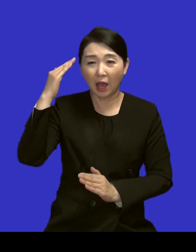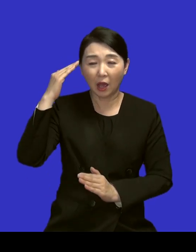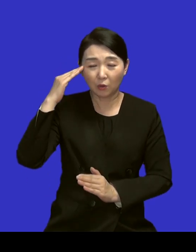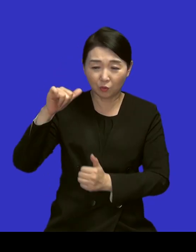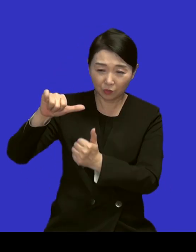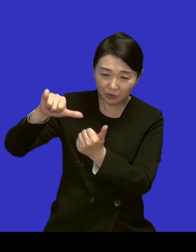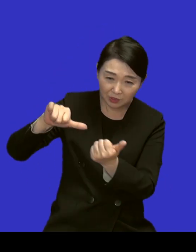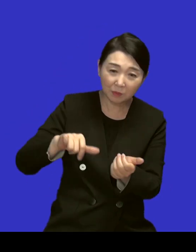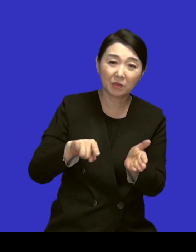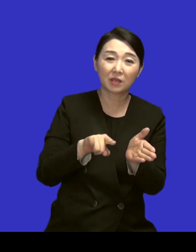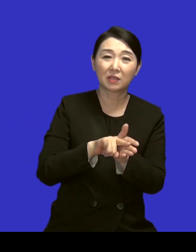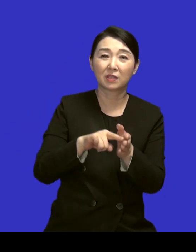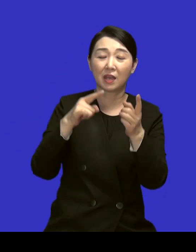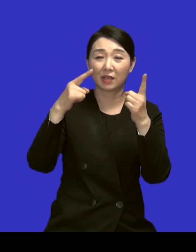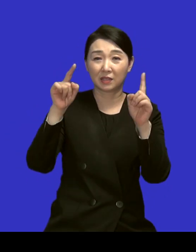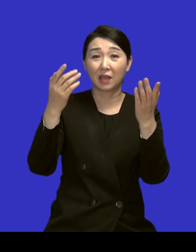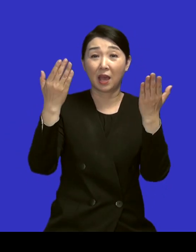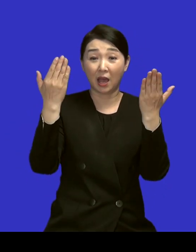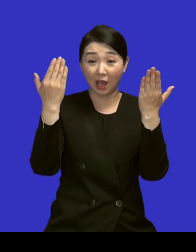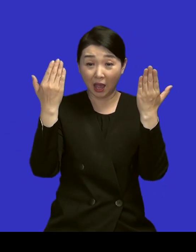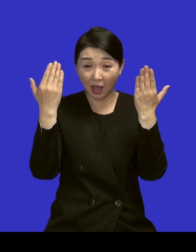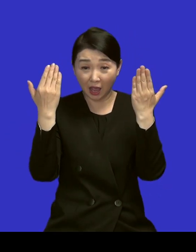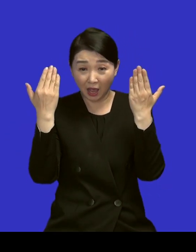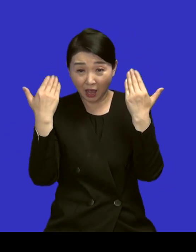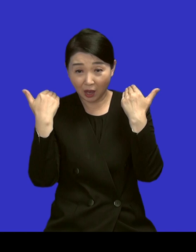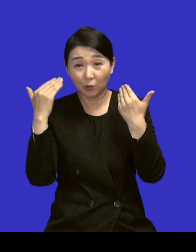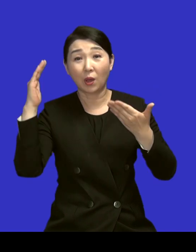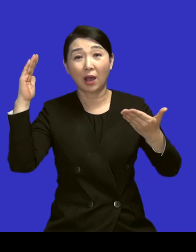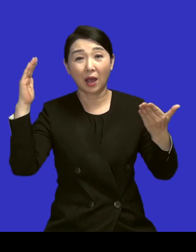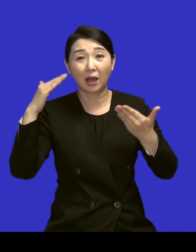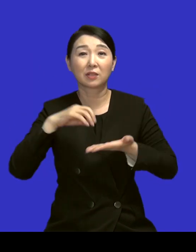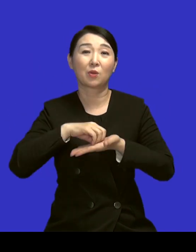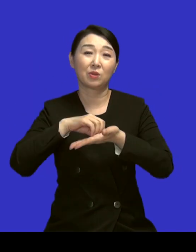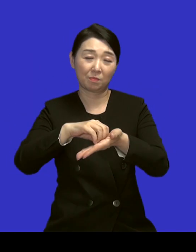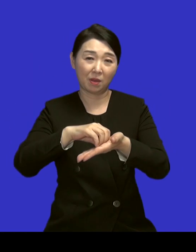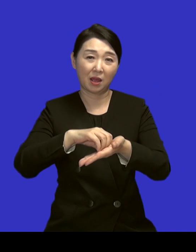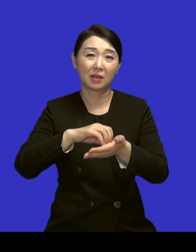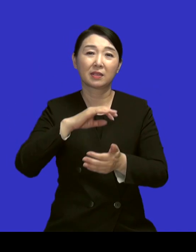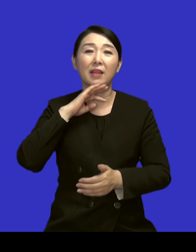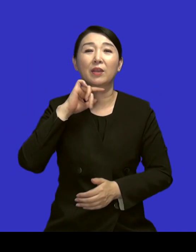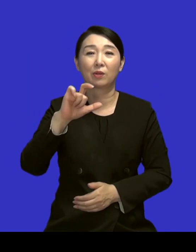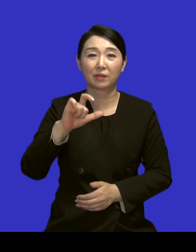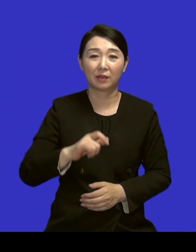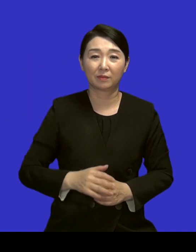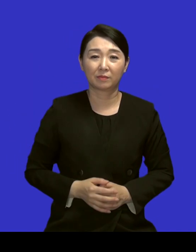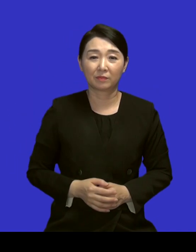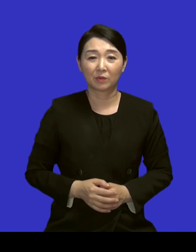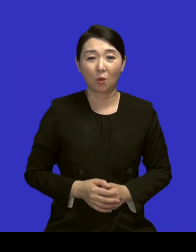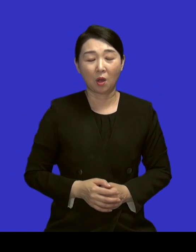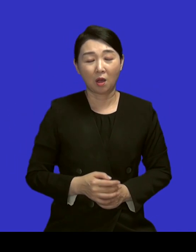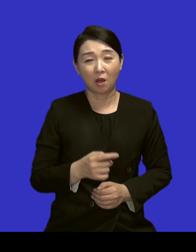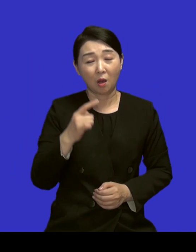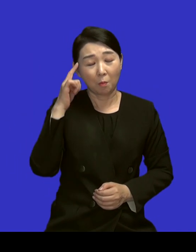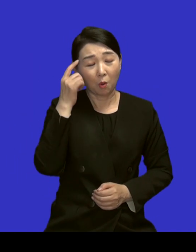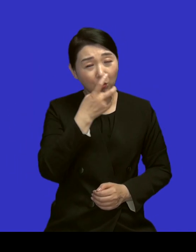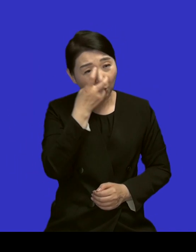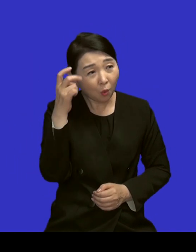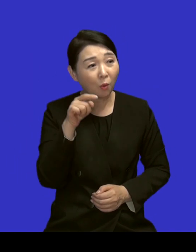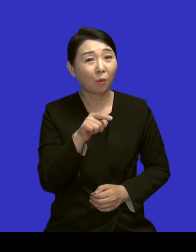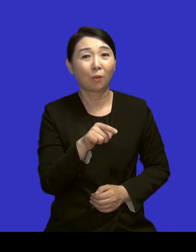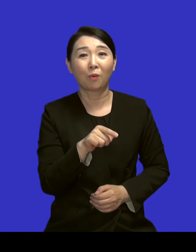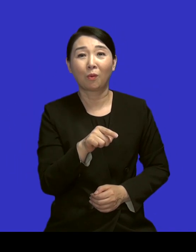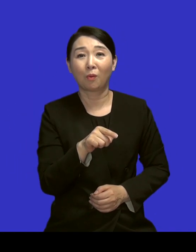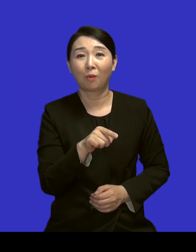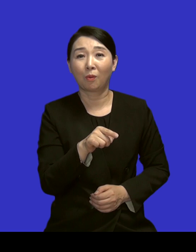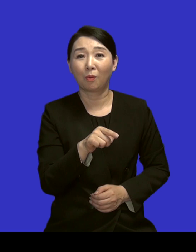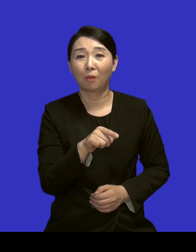한국침례신학대학교의 최연소 신학대학생으로 입학을 하게 돼요. 와, 15살. 천재네.